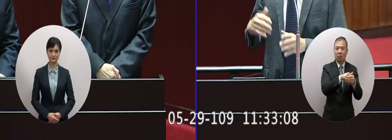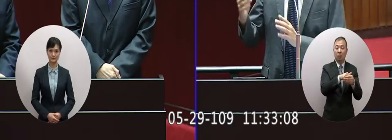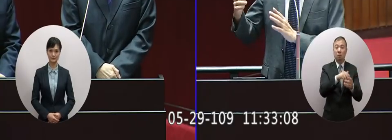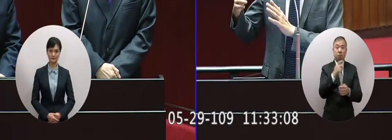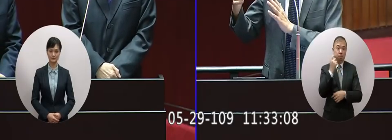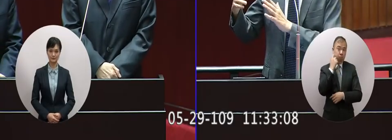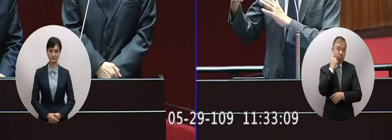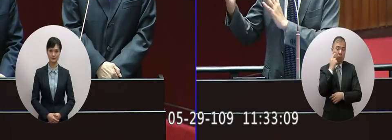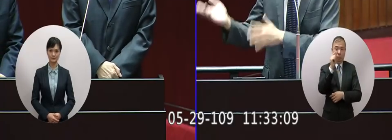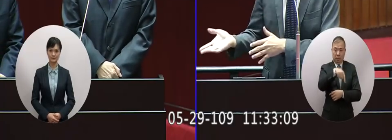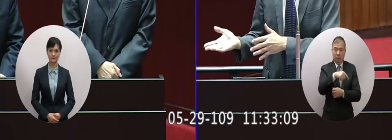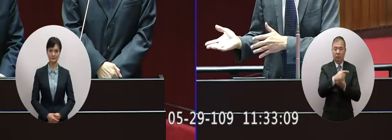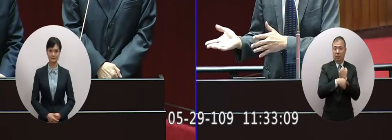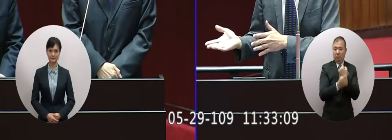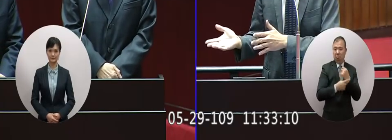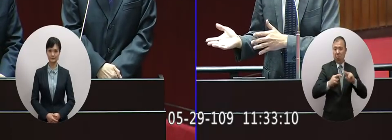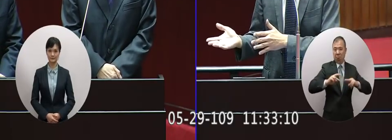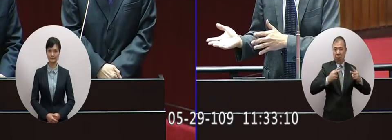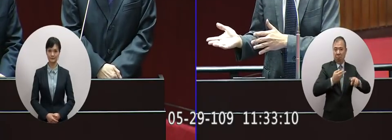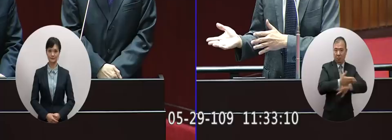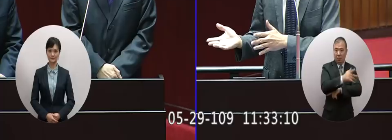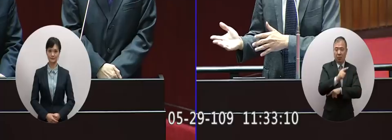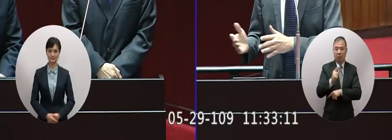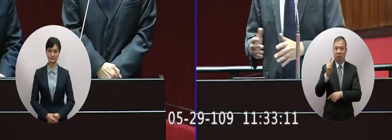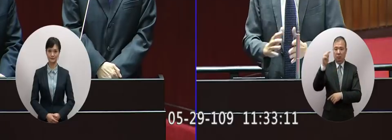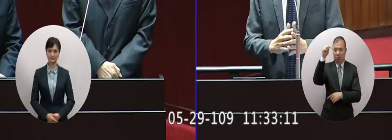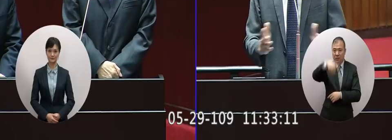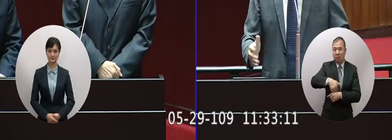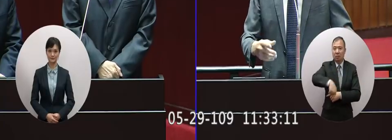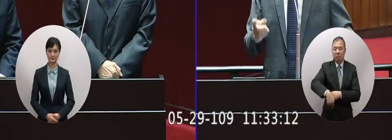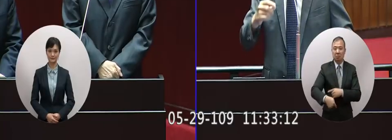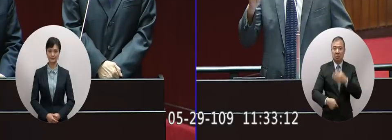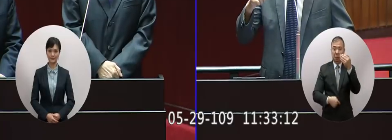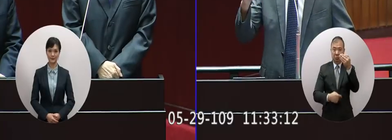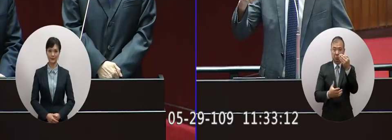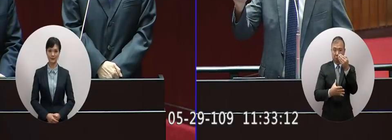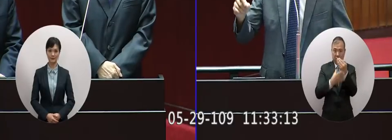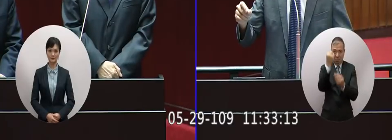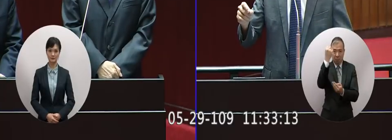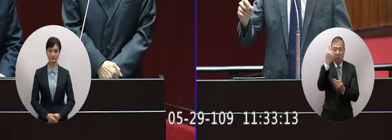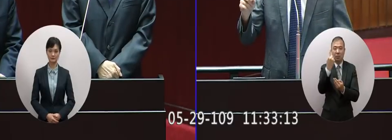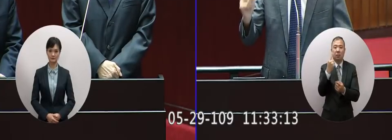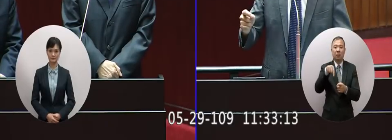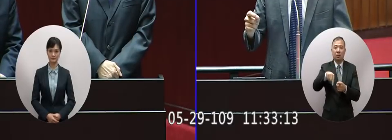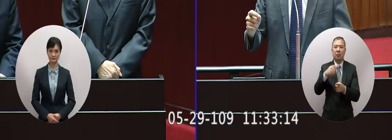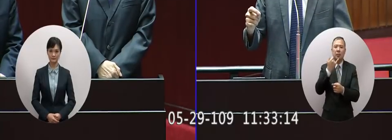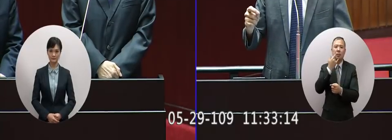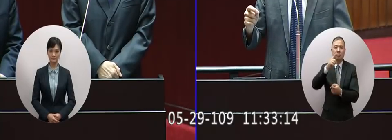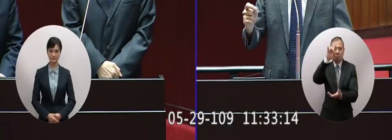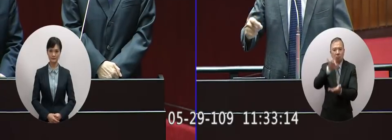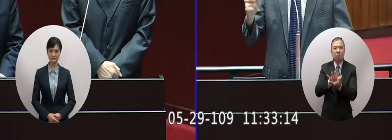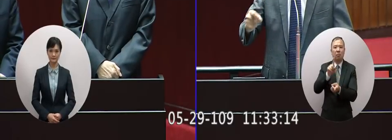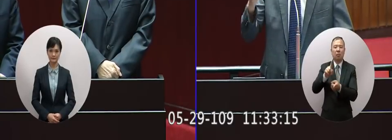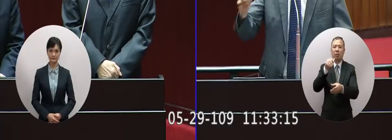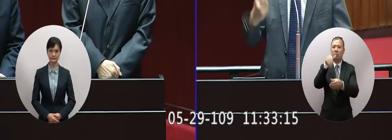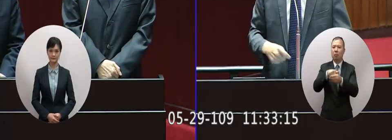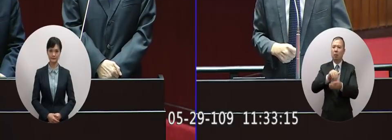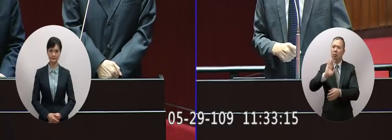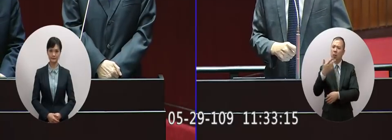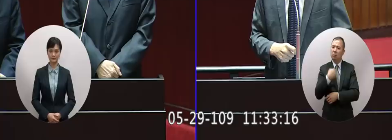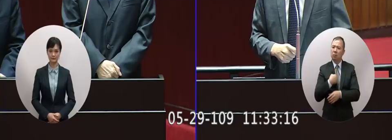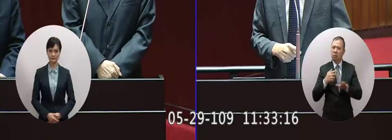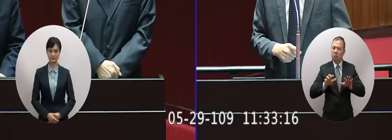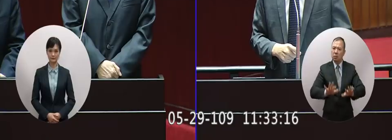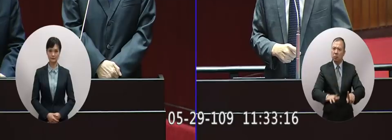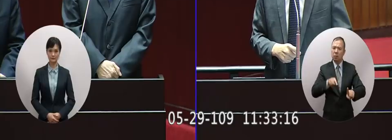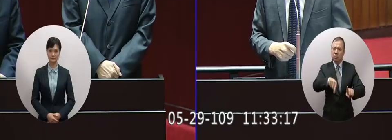成案，就是跟下一次的九合一来选。可是现在按照这个公投法二十三条，很显然好像不太能去绑